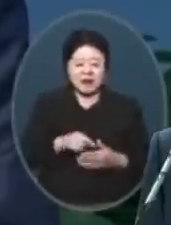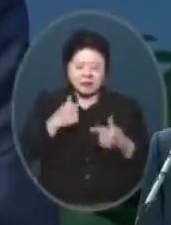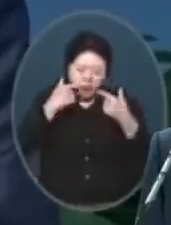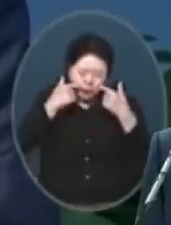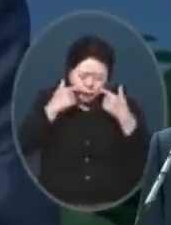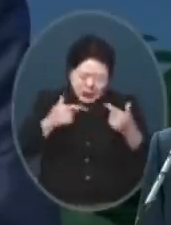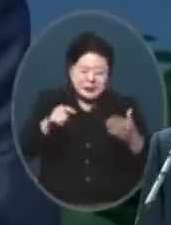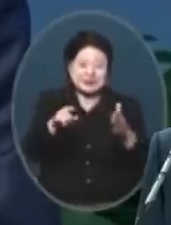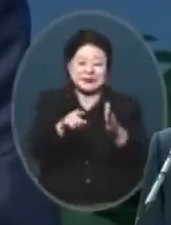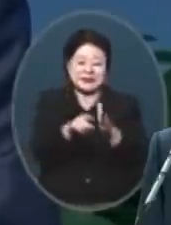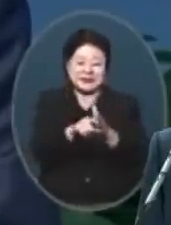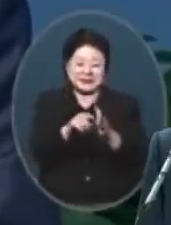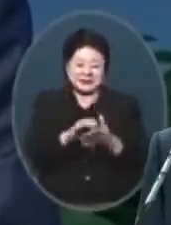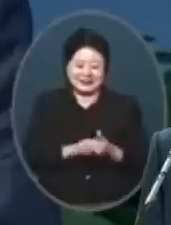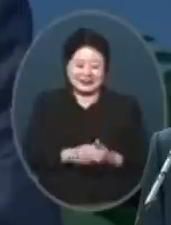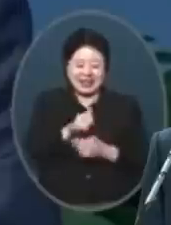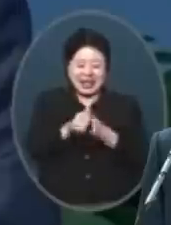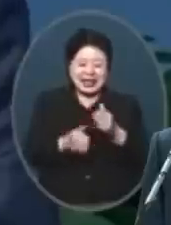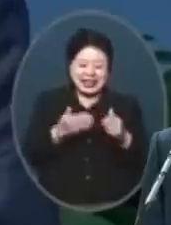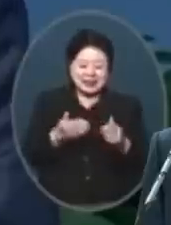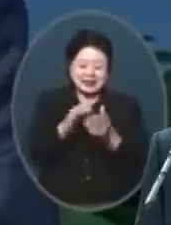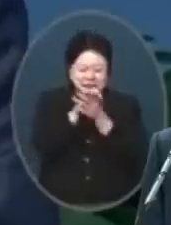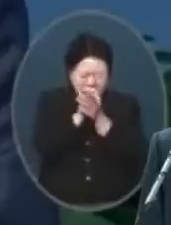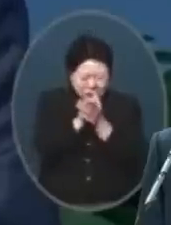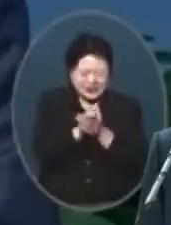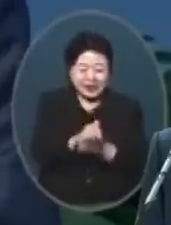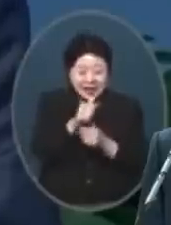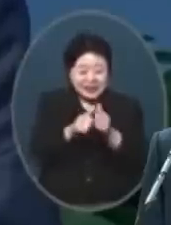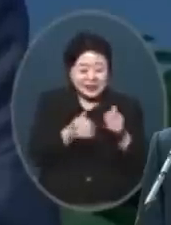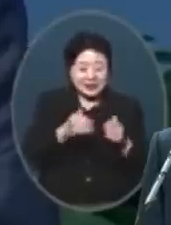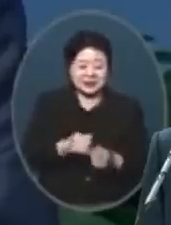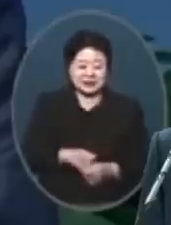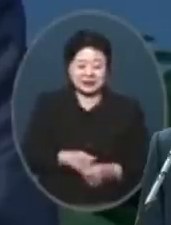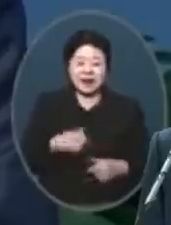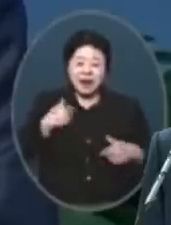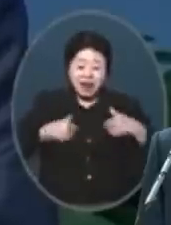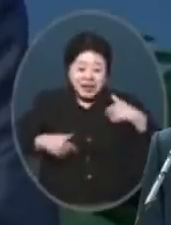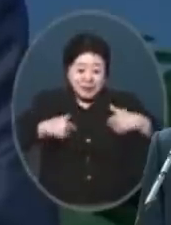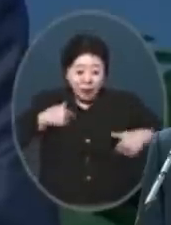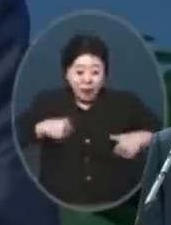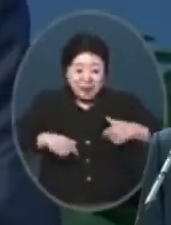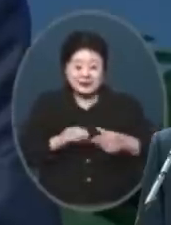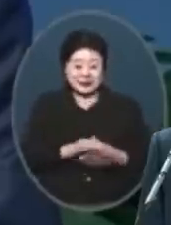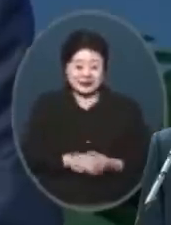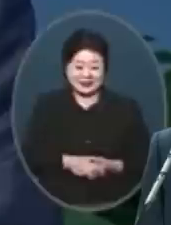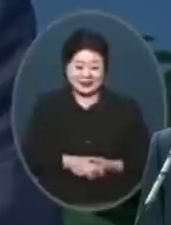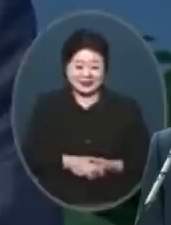확신하고 하나님을 믿으니 하나님께서 대단히 기뻐하시고